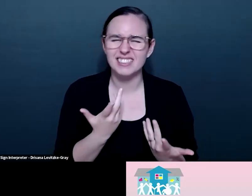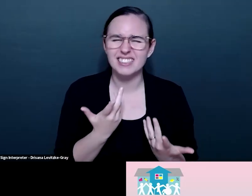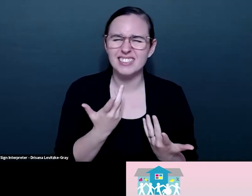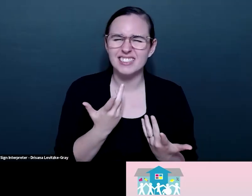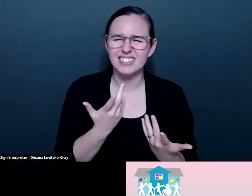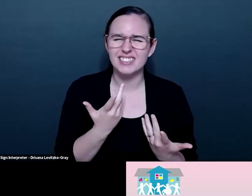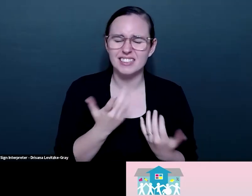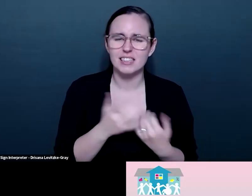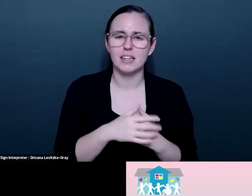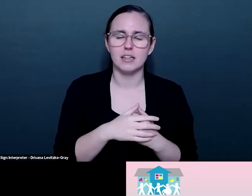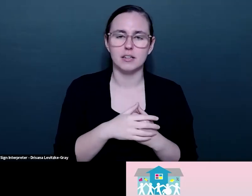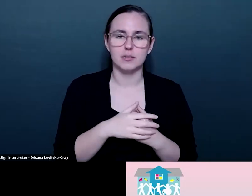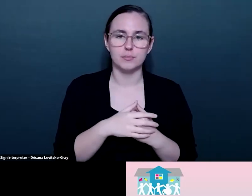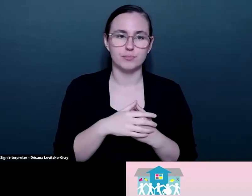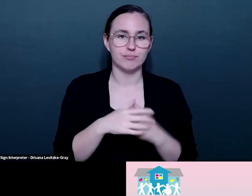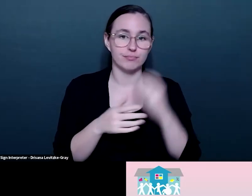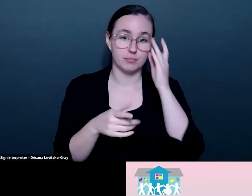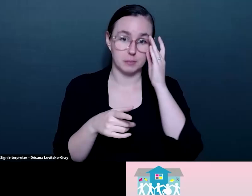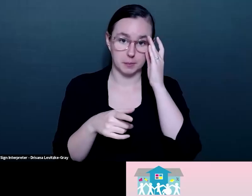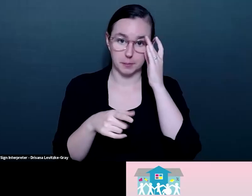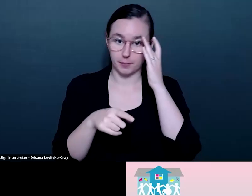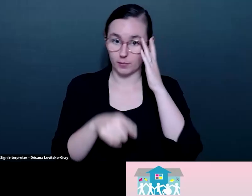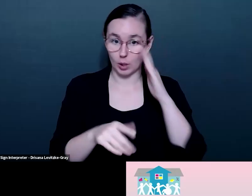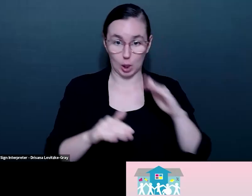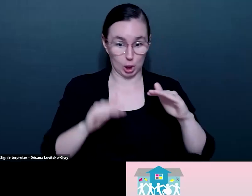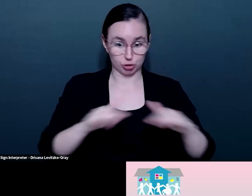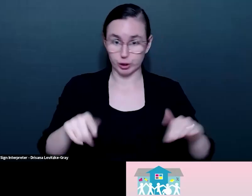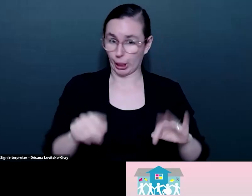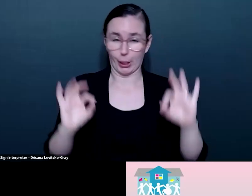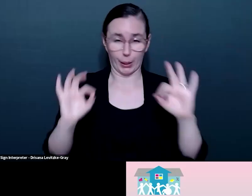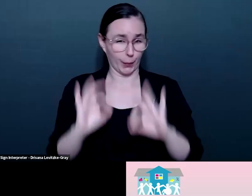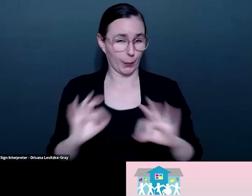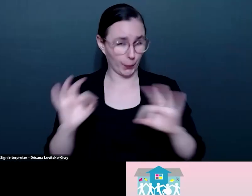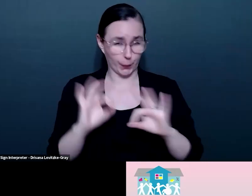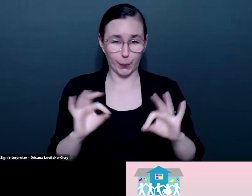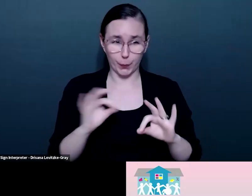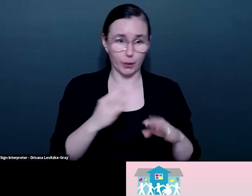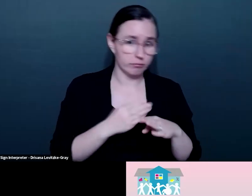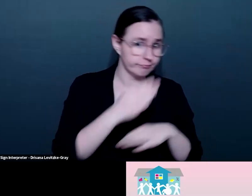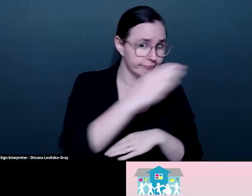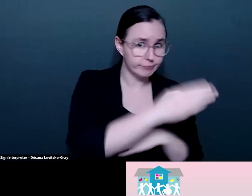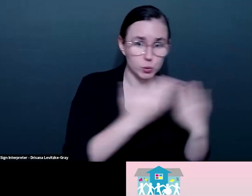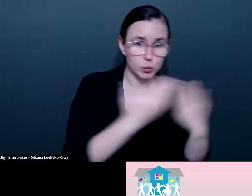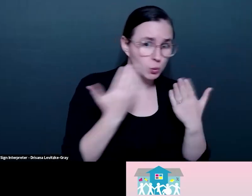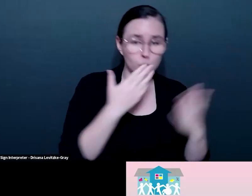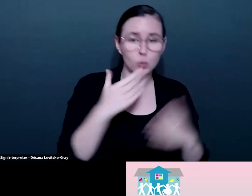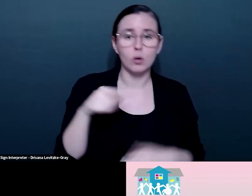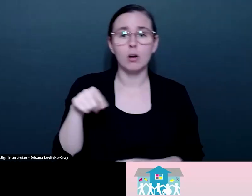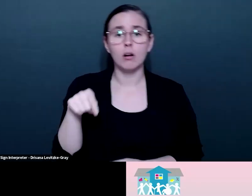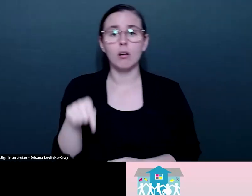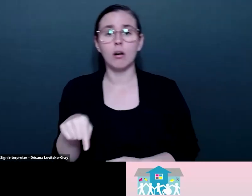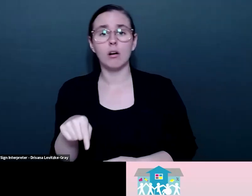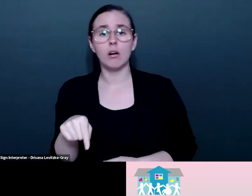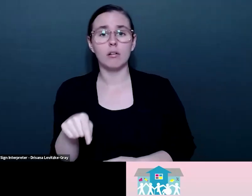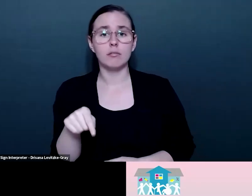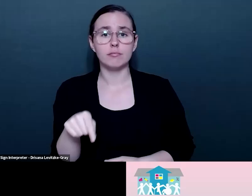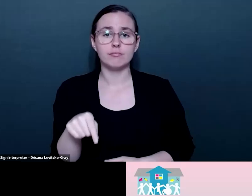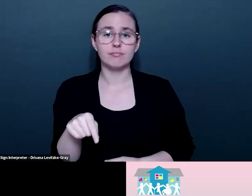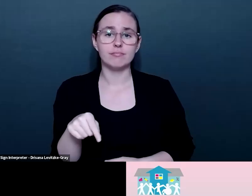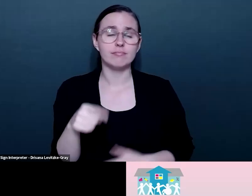il peut y avoir des enfants qui ne sont jamais à l'école. Donc, à cause du